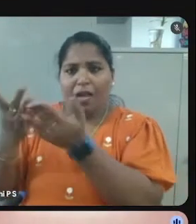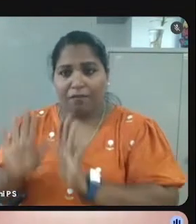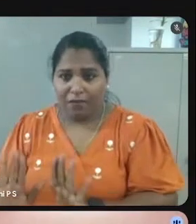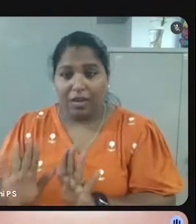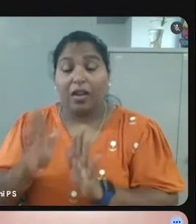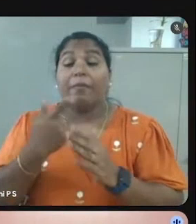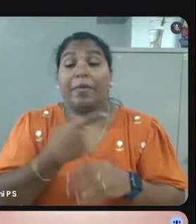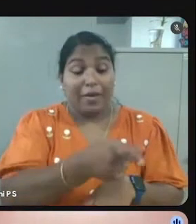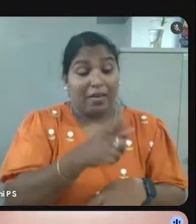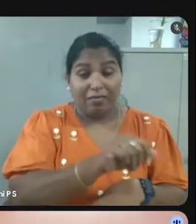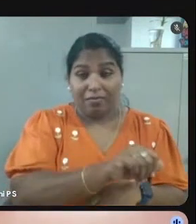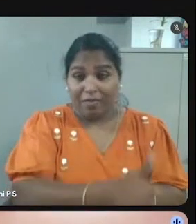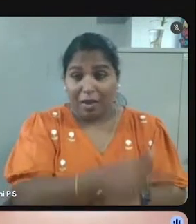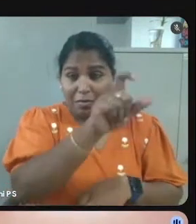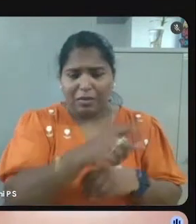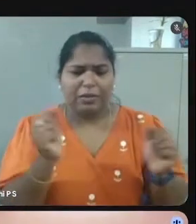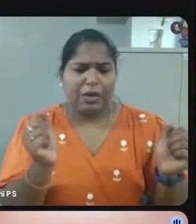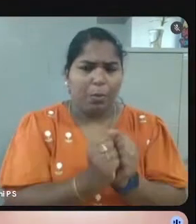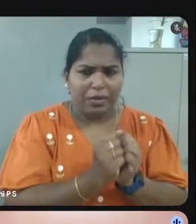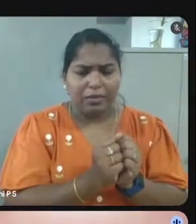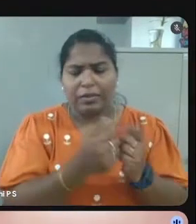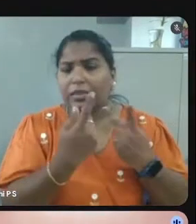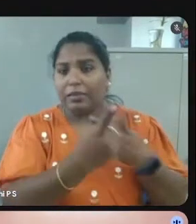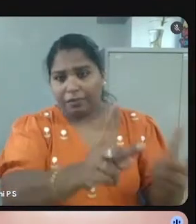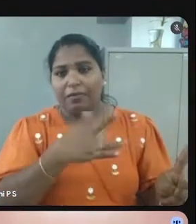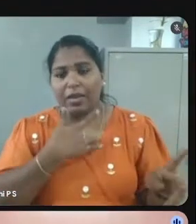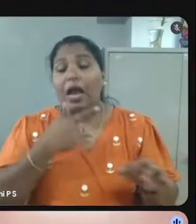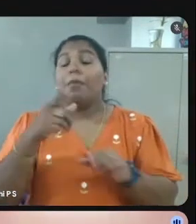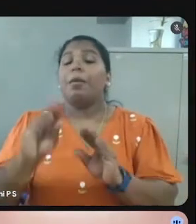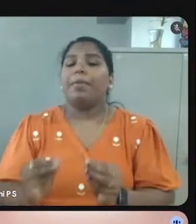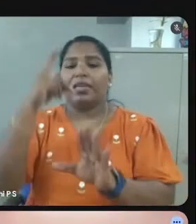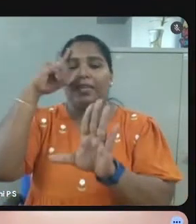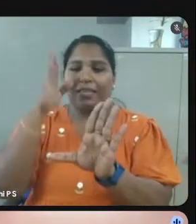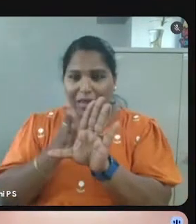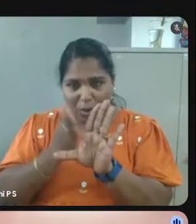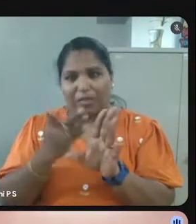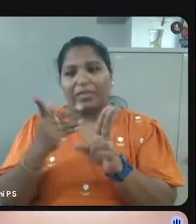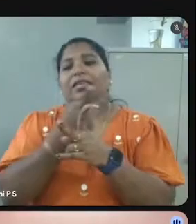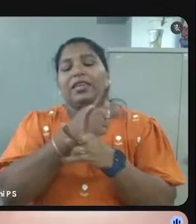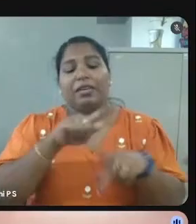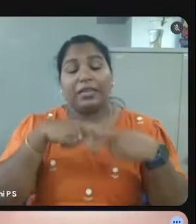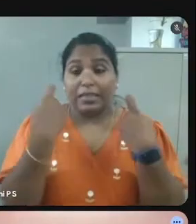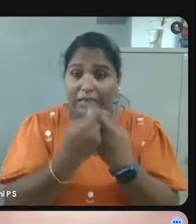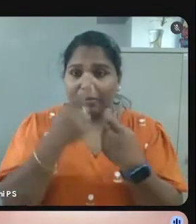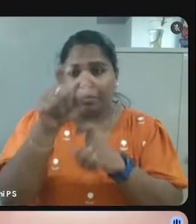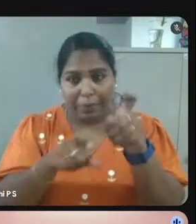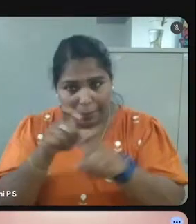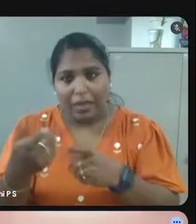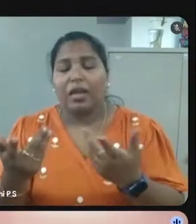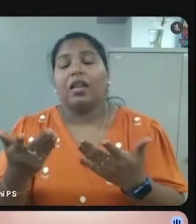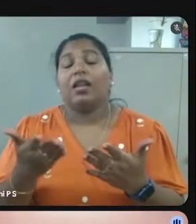അതാണ് ഇത് കാര്യങ്ങൾ. പാരന്റ്സ് കൗൺസിലിംഗ് സ്റ്റേജും വാല്യൂ ക്ലാരിഫിക്കേഷൻ ഞാനൊരു സ്ലൈഡിൽ പറഞ്ഞല്ലേ, ആ സ്റ്റൈലിലെ വീഡിയോസും